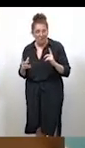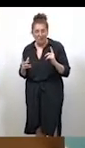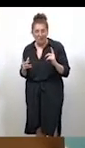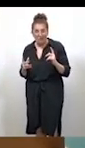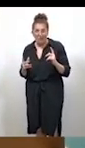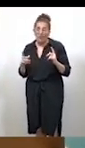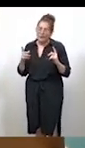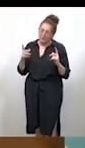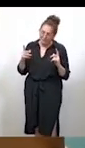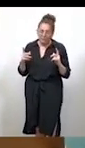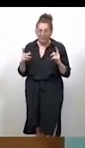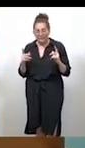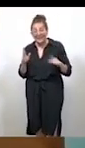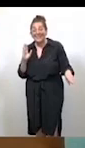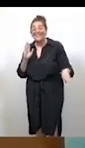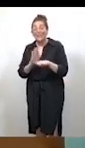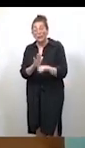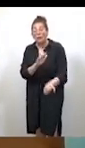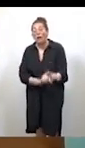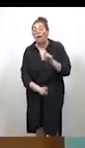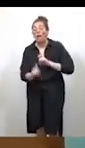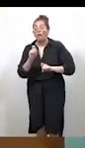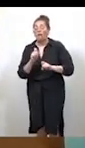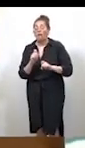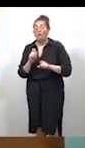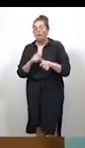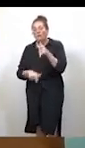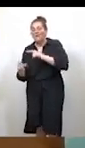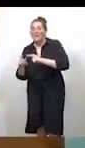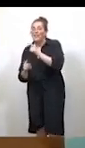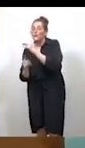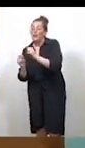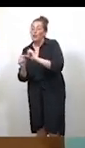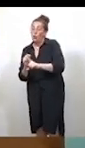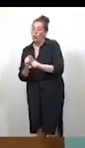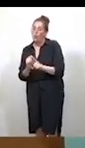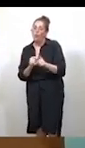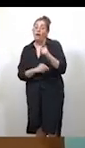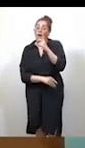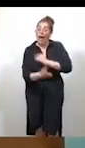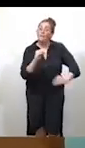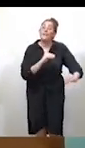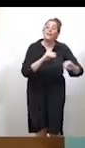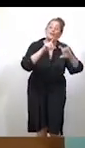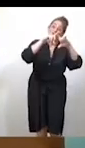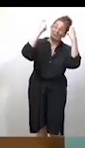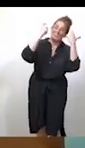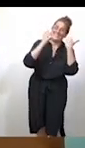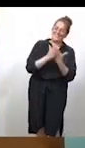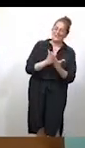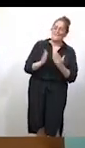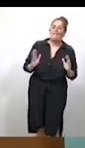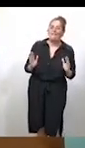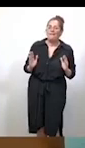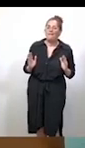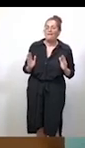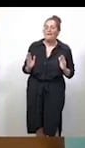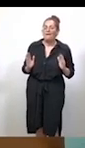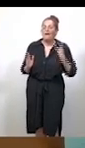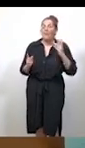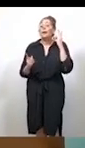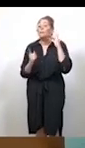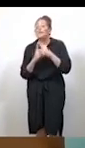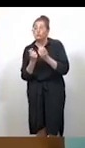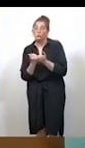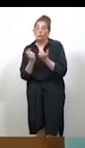titre premier, InCité n'est pas forcément bailleur social. Il est d'abord aménageur, mais il a aussi une mission de bailleur social, ce qui explique aussi l'étendue de ses missions. Ça, c'est le premier